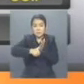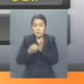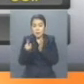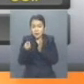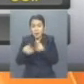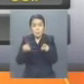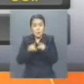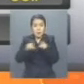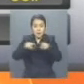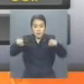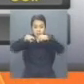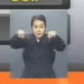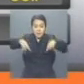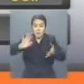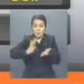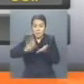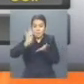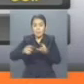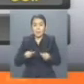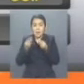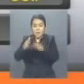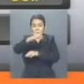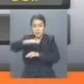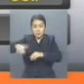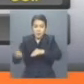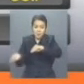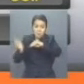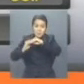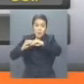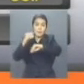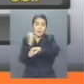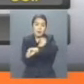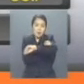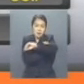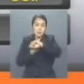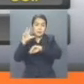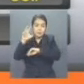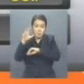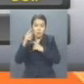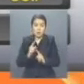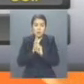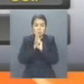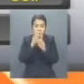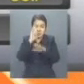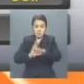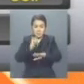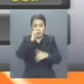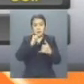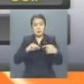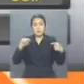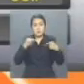ให้กับเด็กนักเรียนและโครงการขึ้นค่าแรงขั้นต่ำ300บาทที่นักเศรษฐศาสตร์ไม่เห็นด้วยกับโครงการดังกล่าว